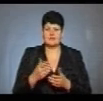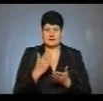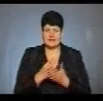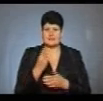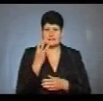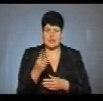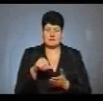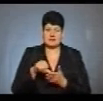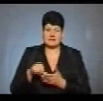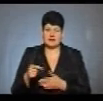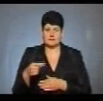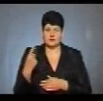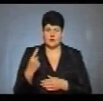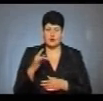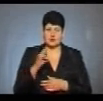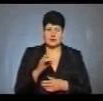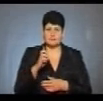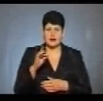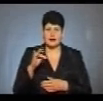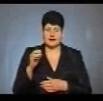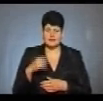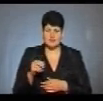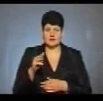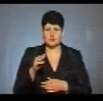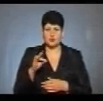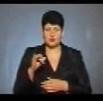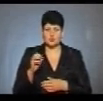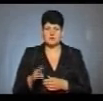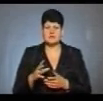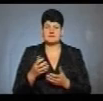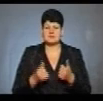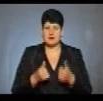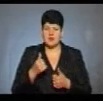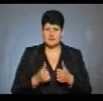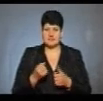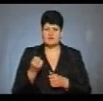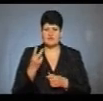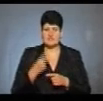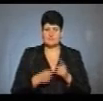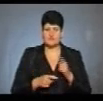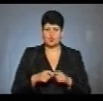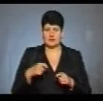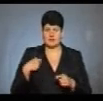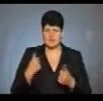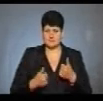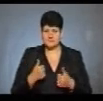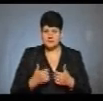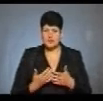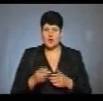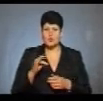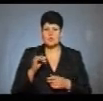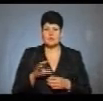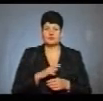представника Тернопільщини. Зокрема, Руслан Бригадир і Віталій Труж змагалися у гонці спринт на дистанції 12,5 кілометрів. Руслан